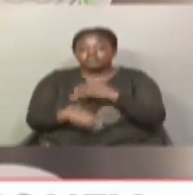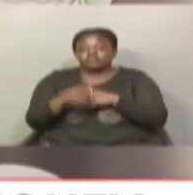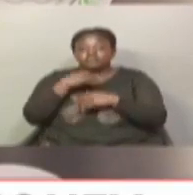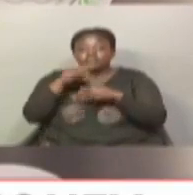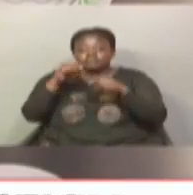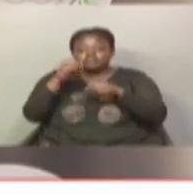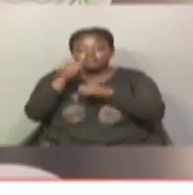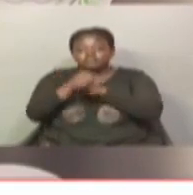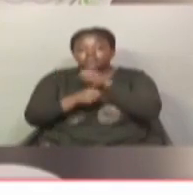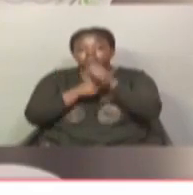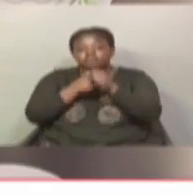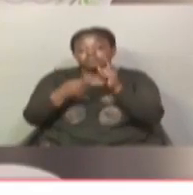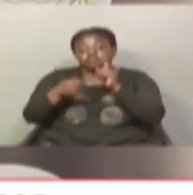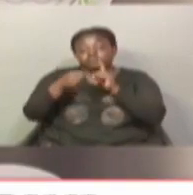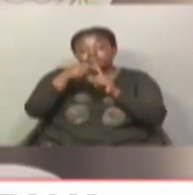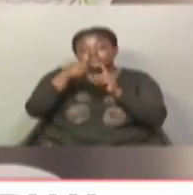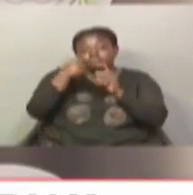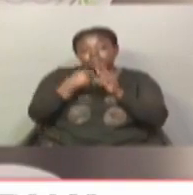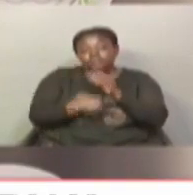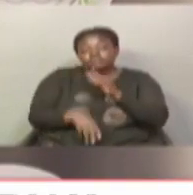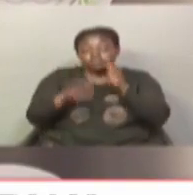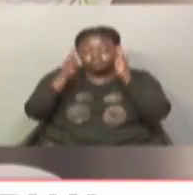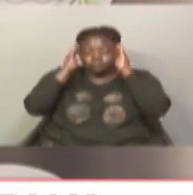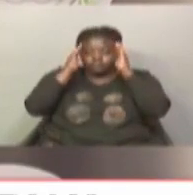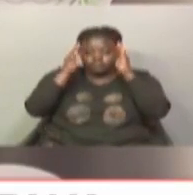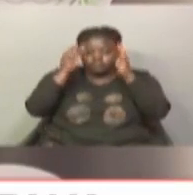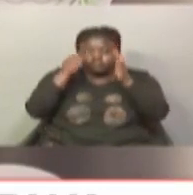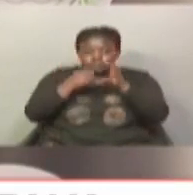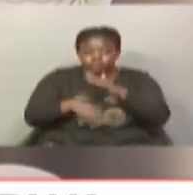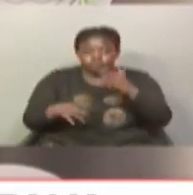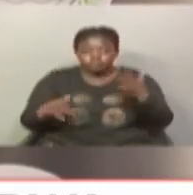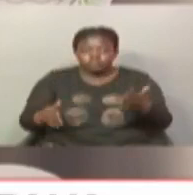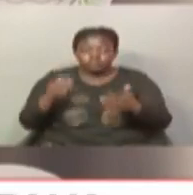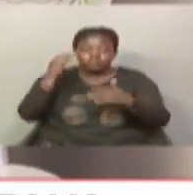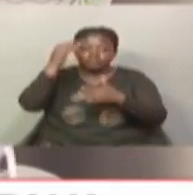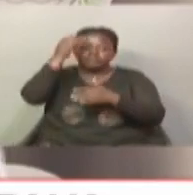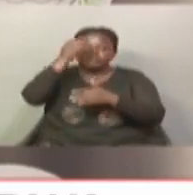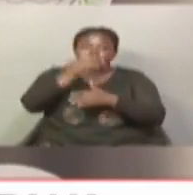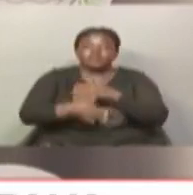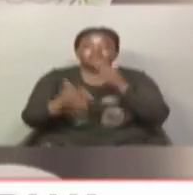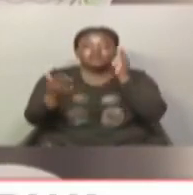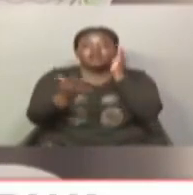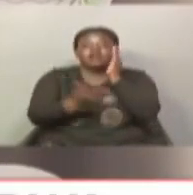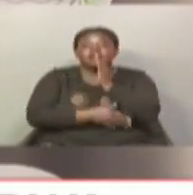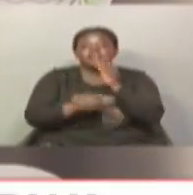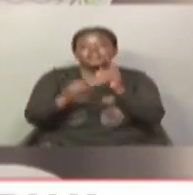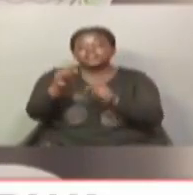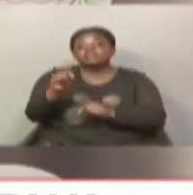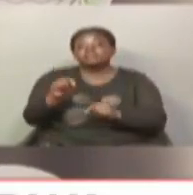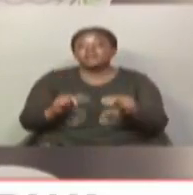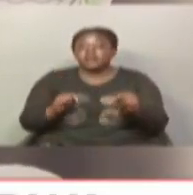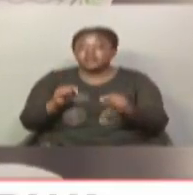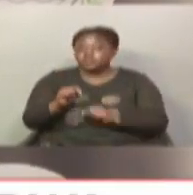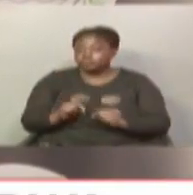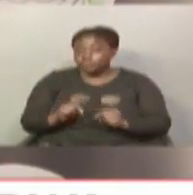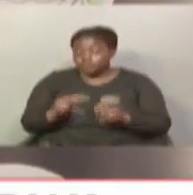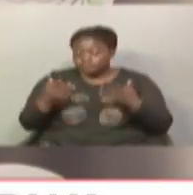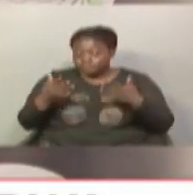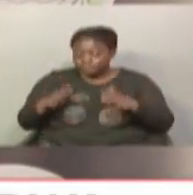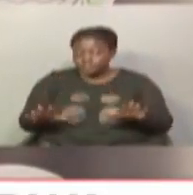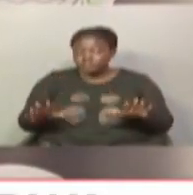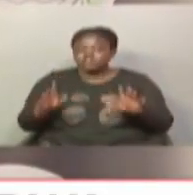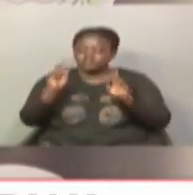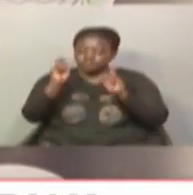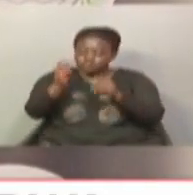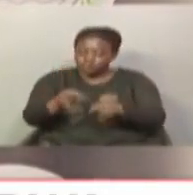guno kutongeddeko nti tufokasinga ku kintu kye tuyise post harvest handling. Oba omaze okulima